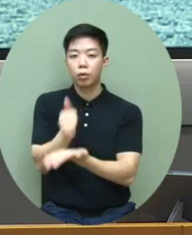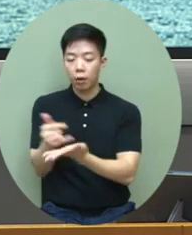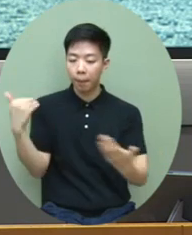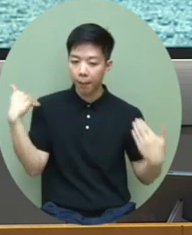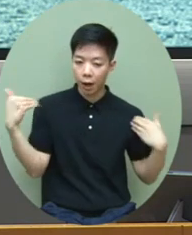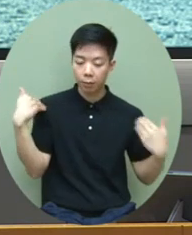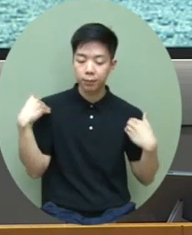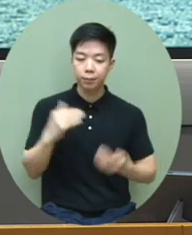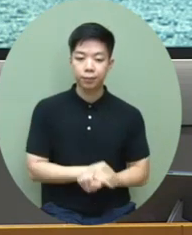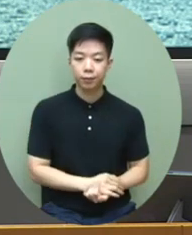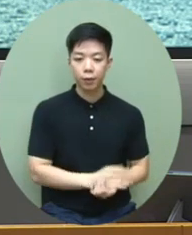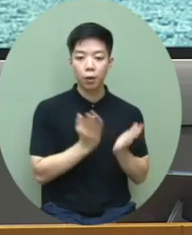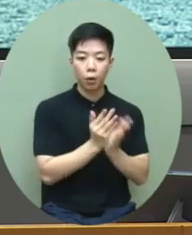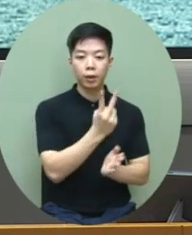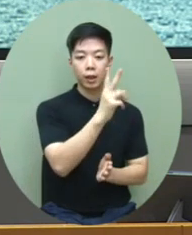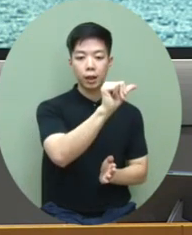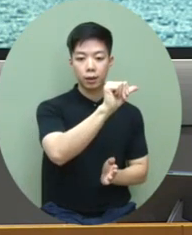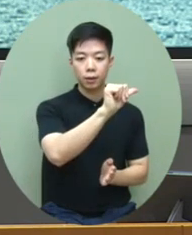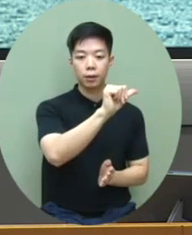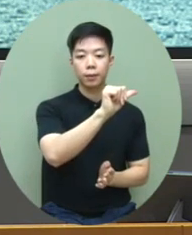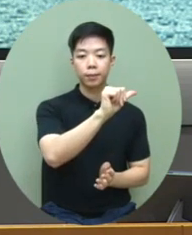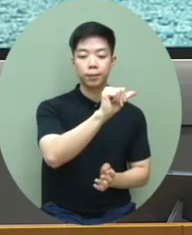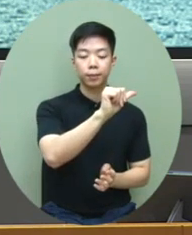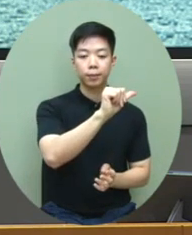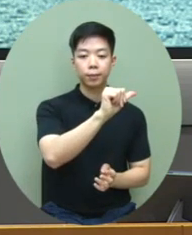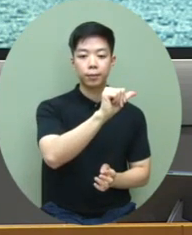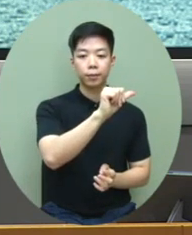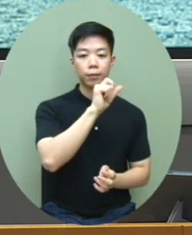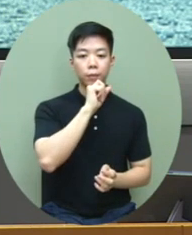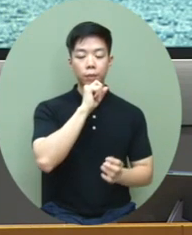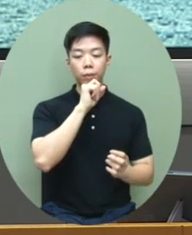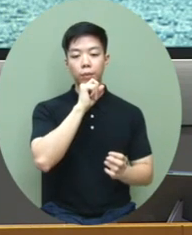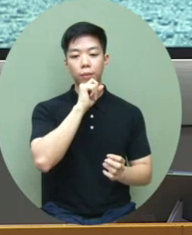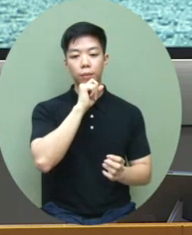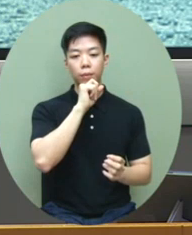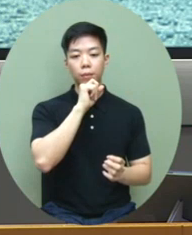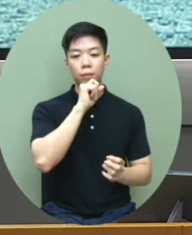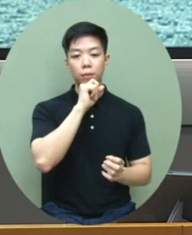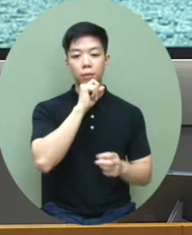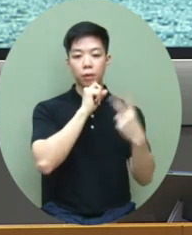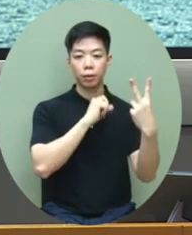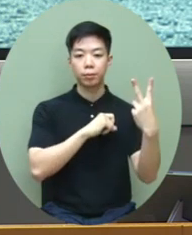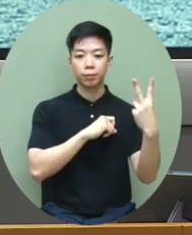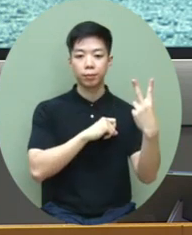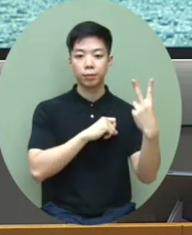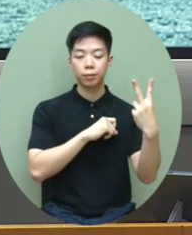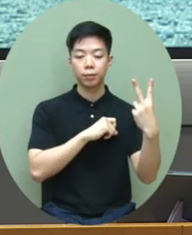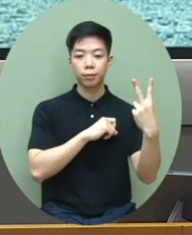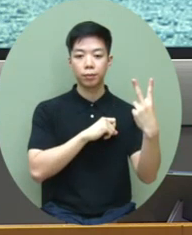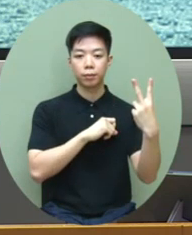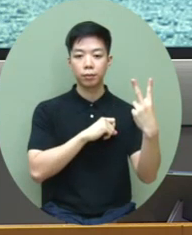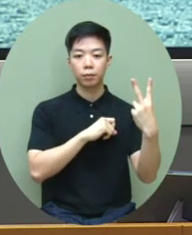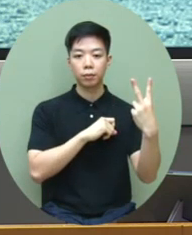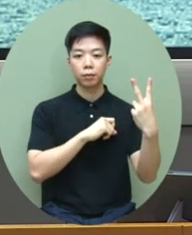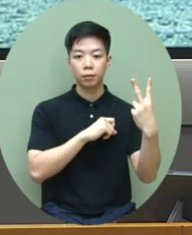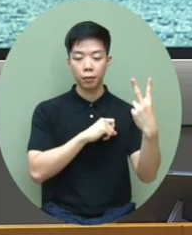係、是、2A 班咧，就係、是、有其中有兩位確診個案係讀2A 班，咁另外有兩位學生就係冇搭校巴嘅